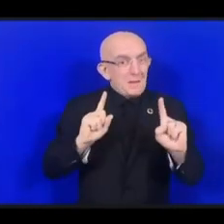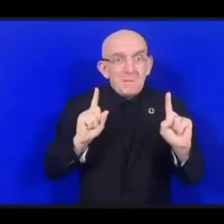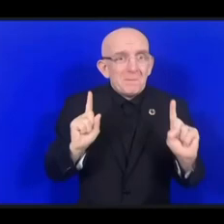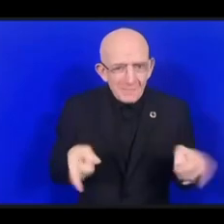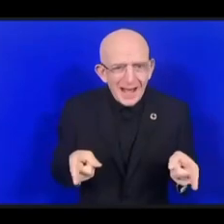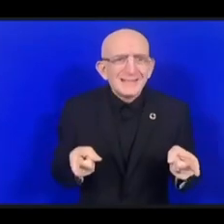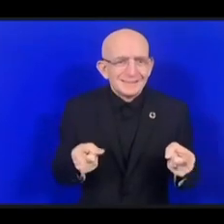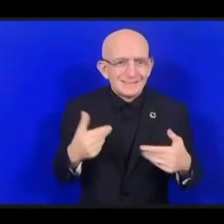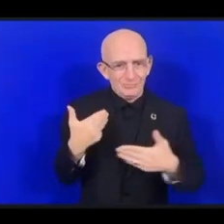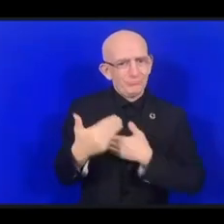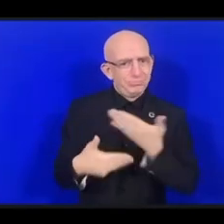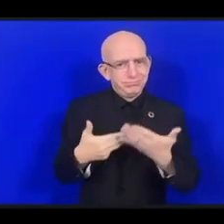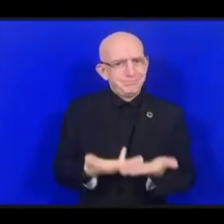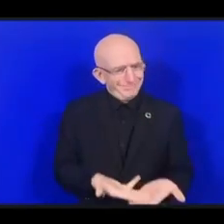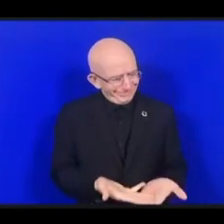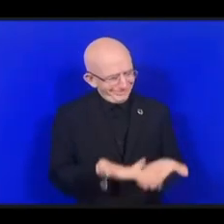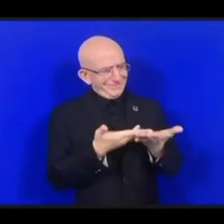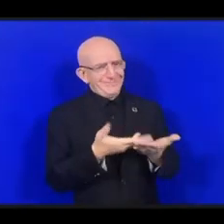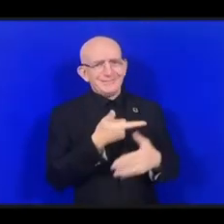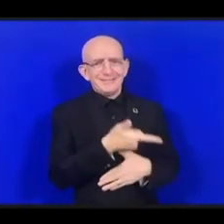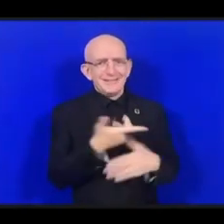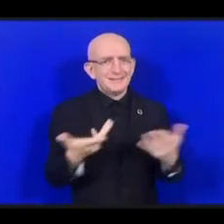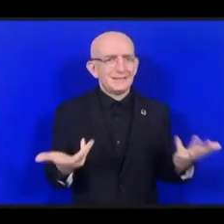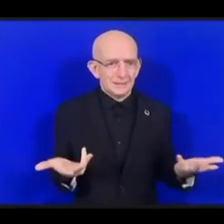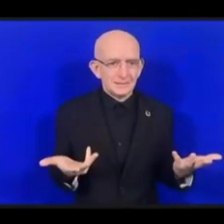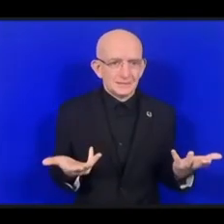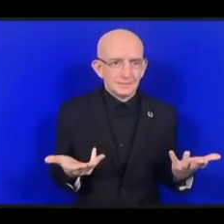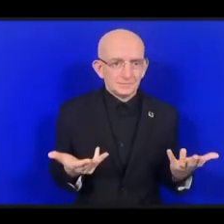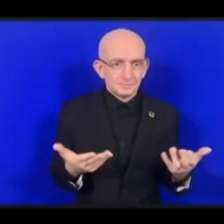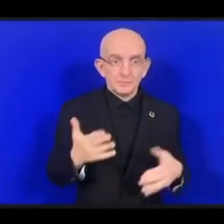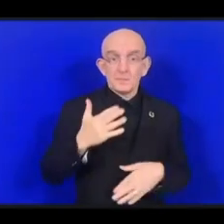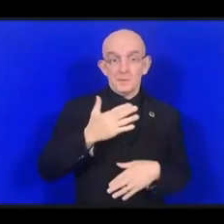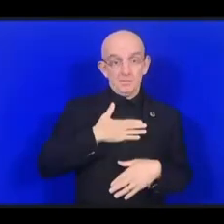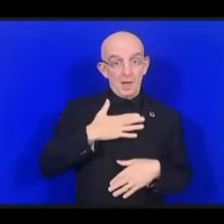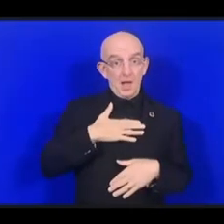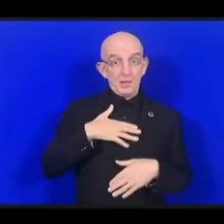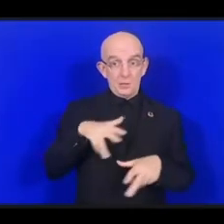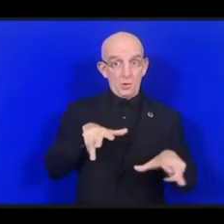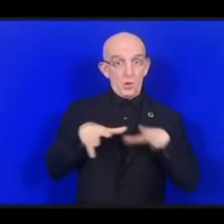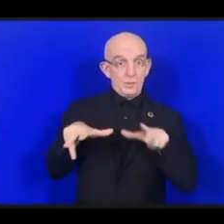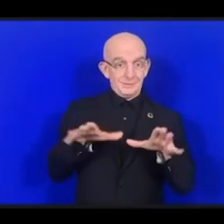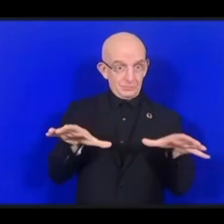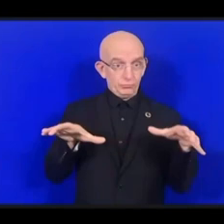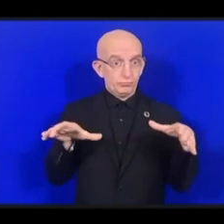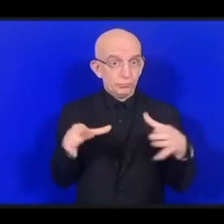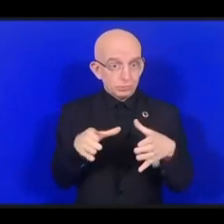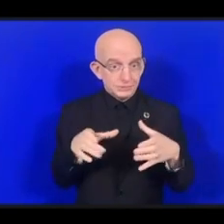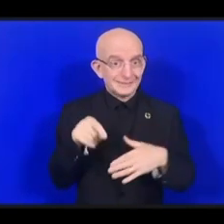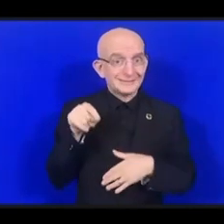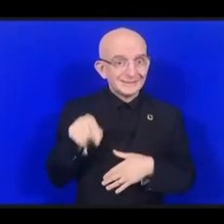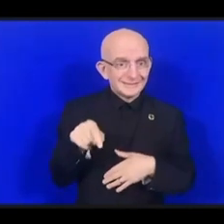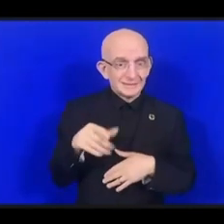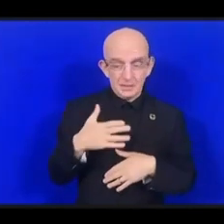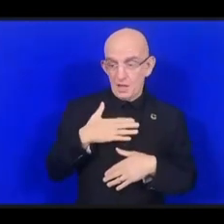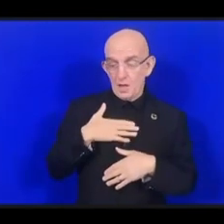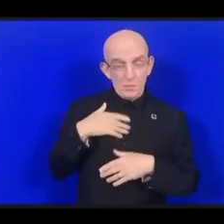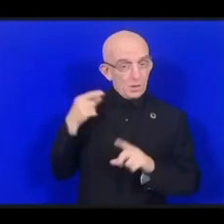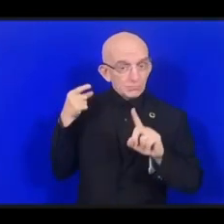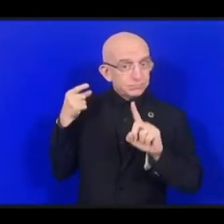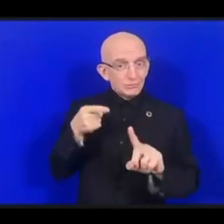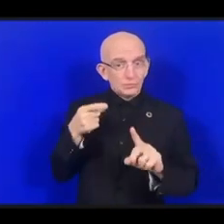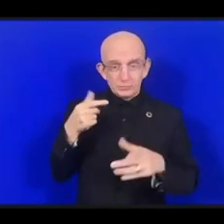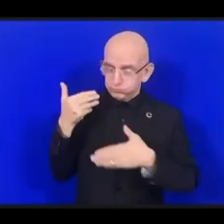propos cherouten notre mission a toujours été depuis les débuts de notre entreprise